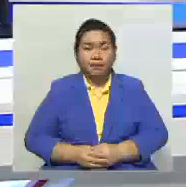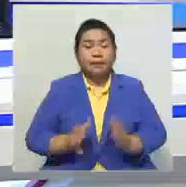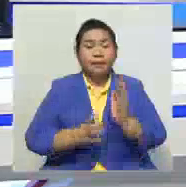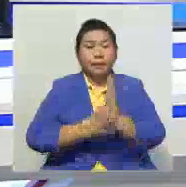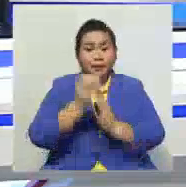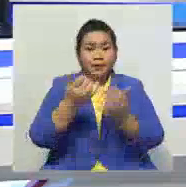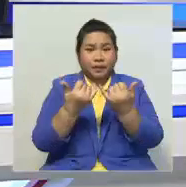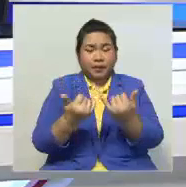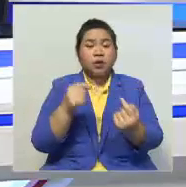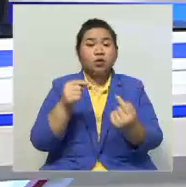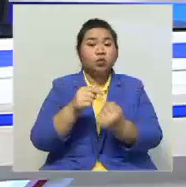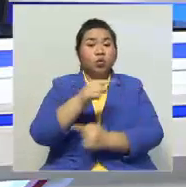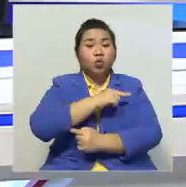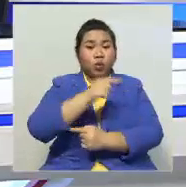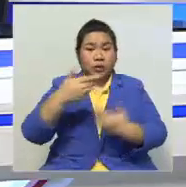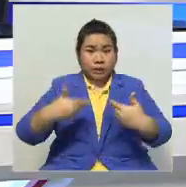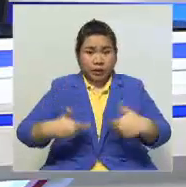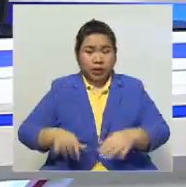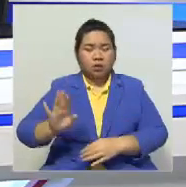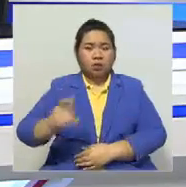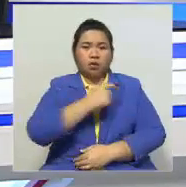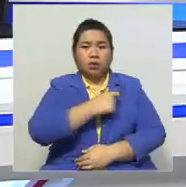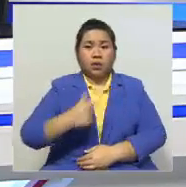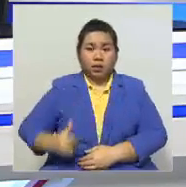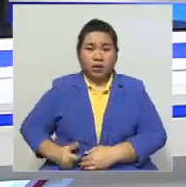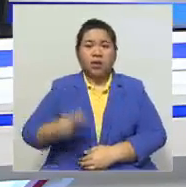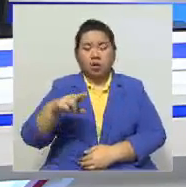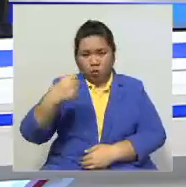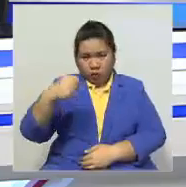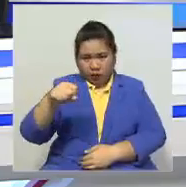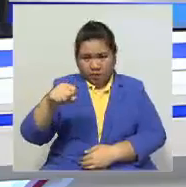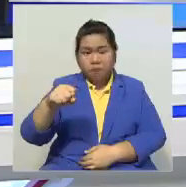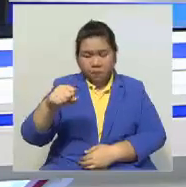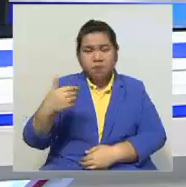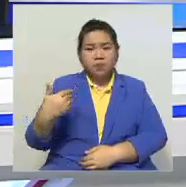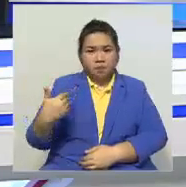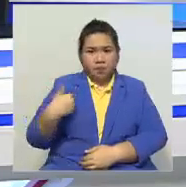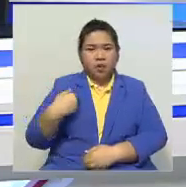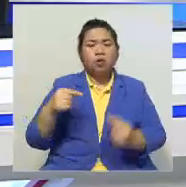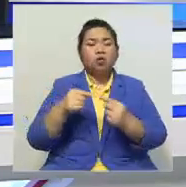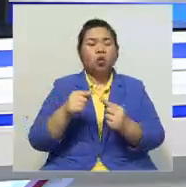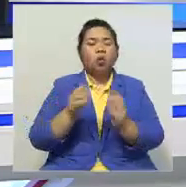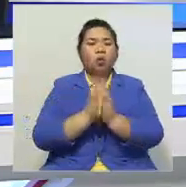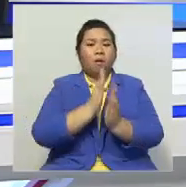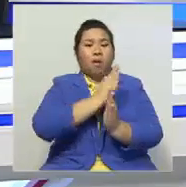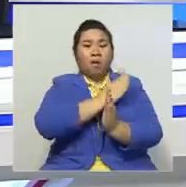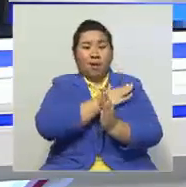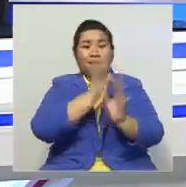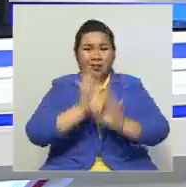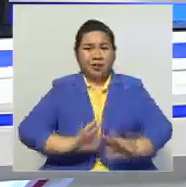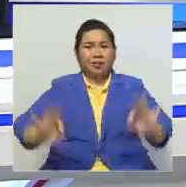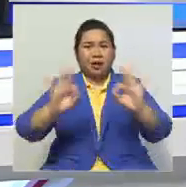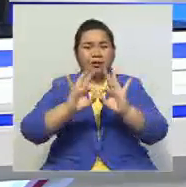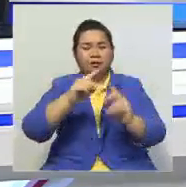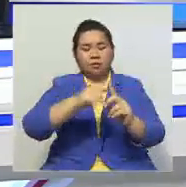สุดสัปดาห์นี้นอกจากจะเป็นวันเฉลิมพระชนมพรรษาสมเด็จพระเจ้าอยู่หัวแล้วนะคะยังมีวันสำคัญทางพระพุทธศาสนาด้วยนะคะอย่